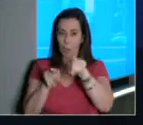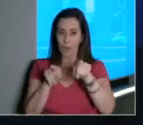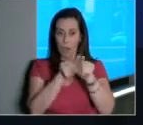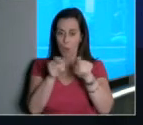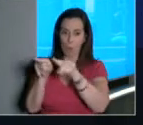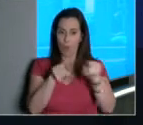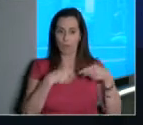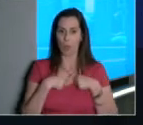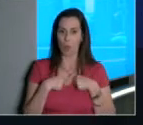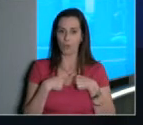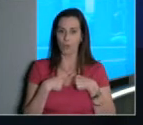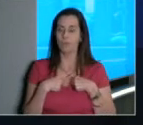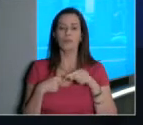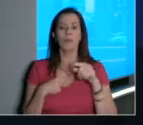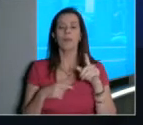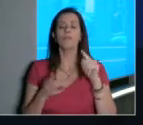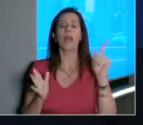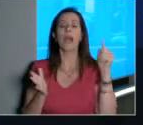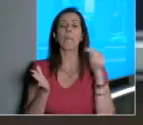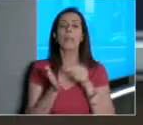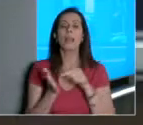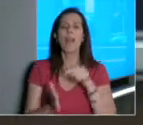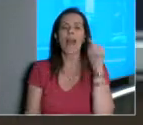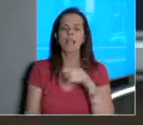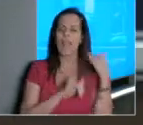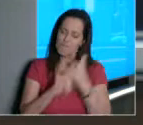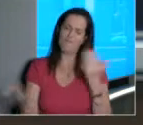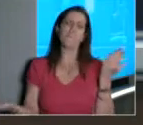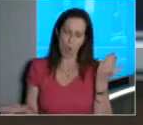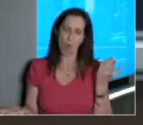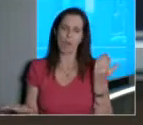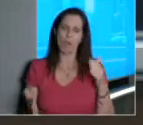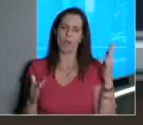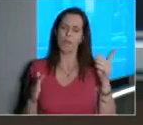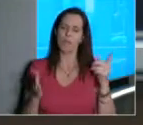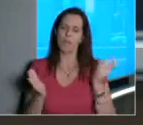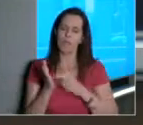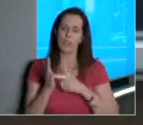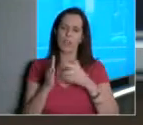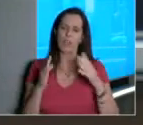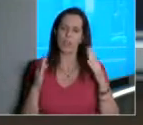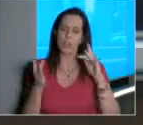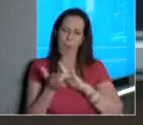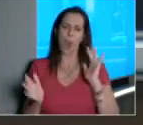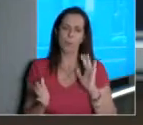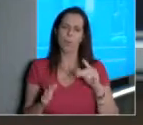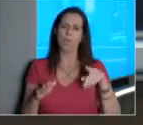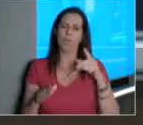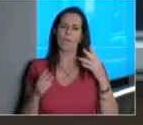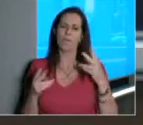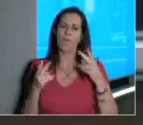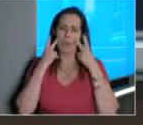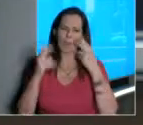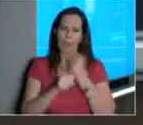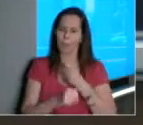כמוך, כמוך וכמוני. ואך ורק בגלל זה הכניסו לשם מבקשי מקלט ומאגרי